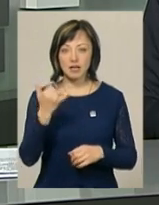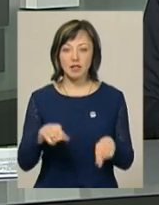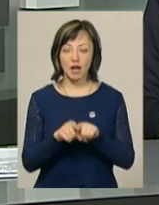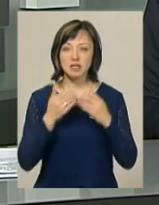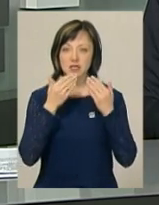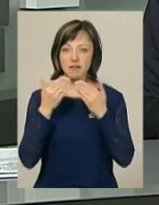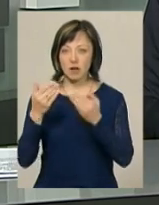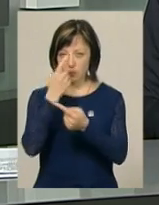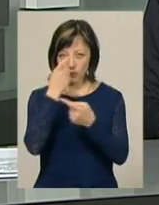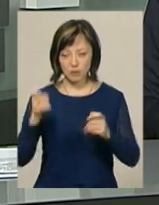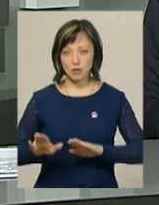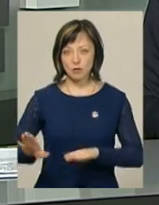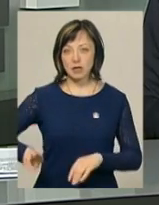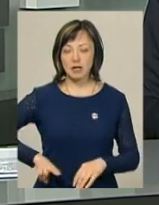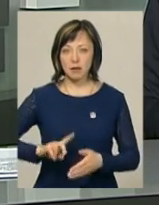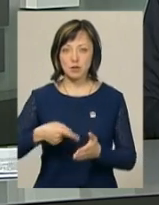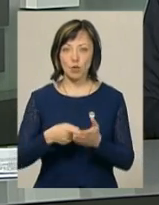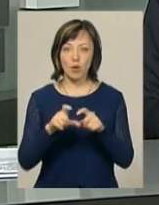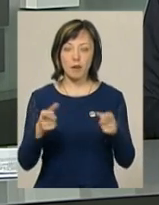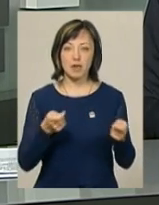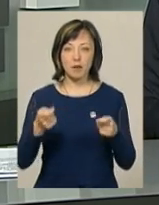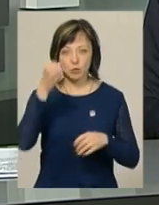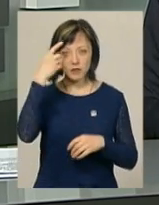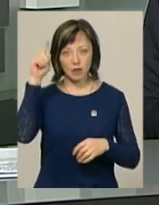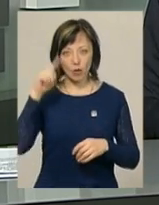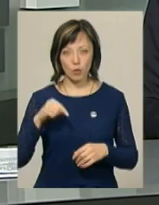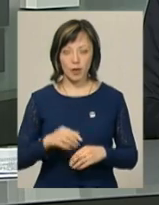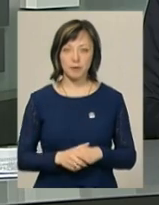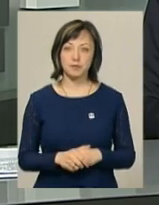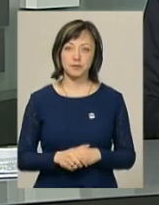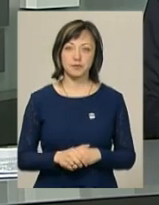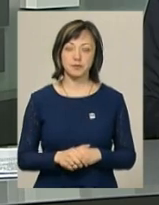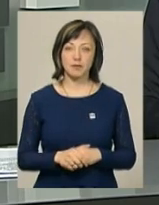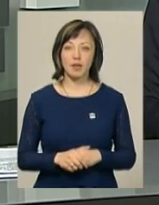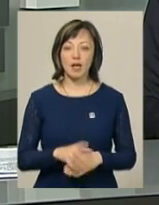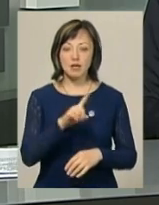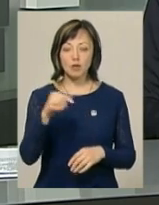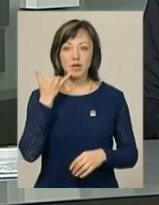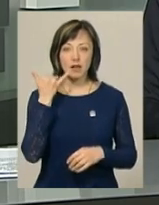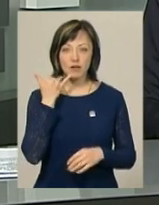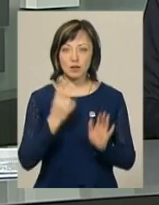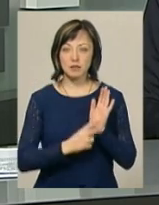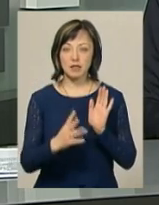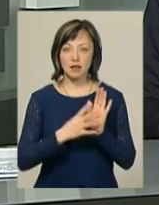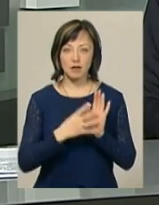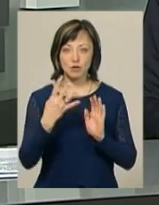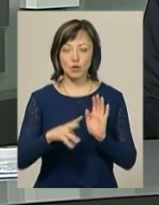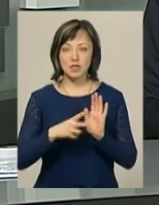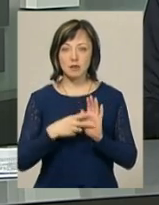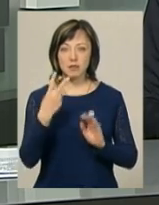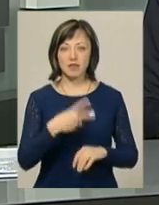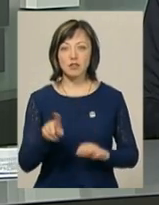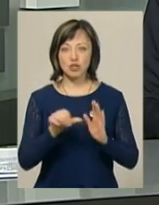звернень, повідомила заступник директора міського департаменту освіти та науки Світлана Губай. За номером телефону 79 47